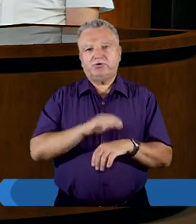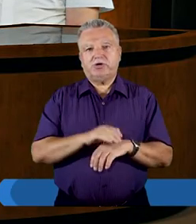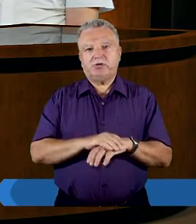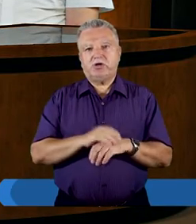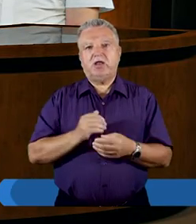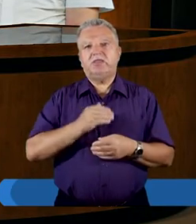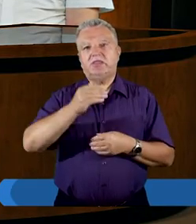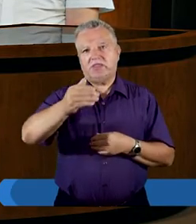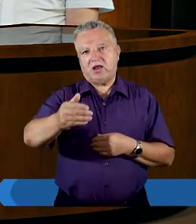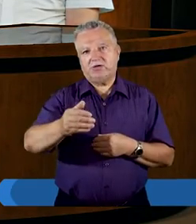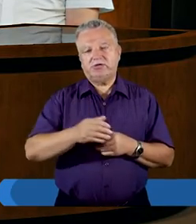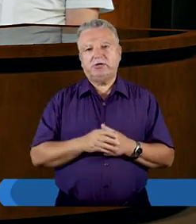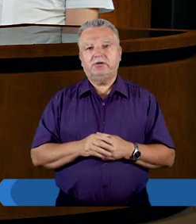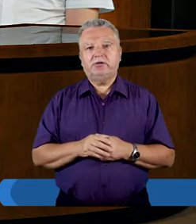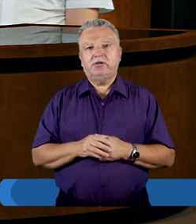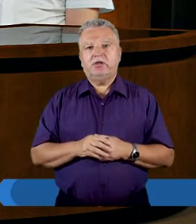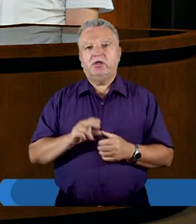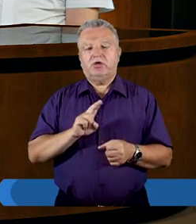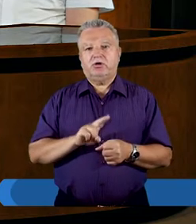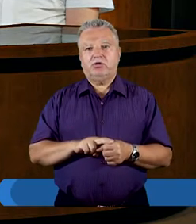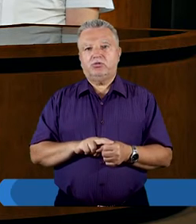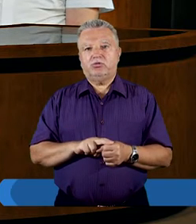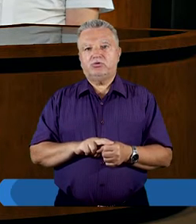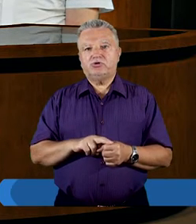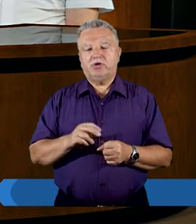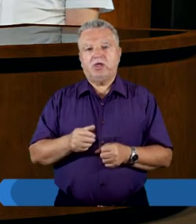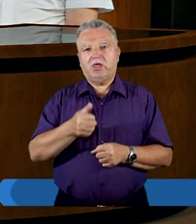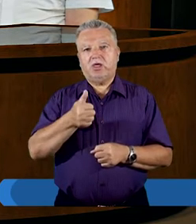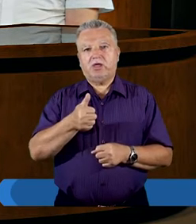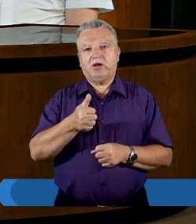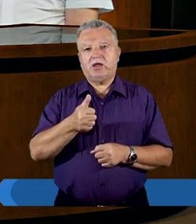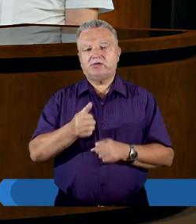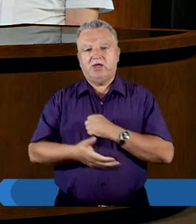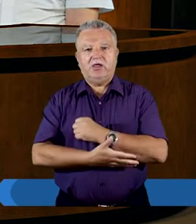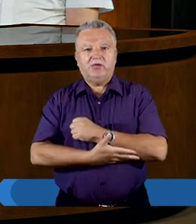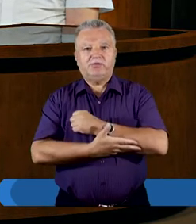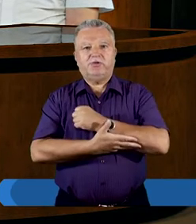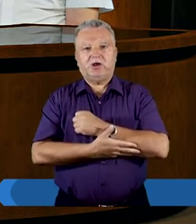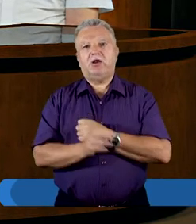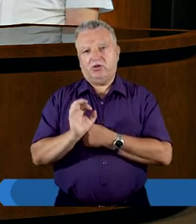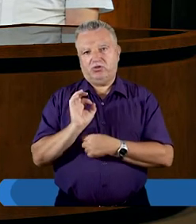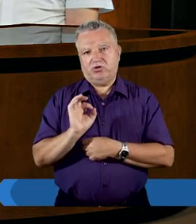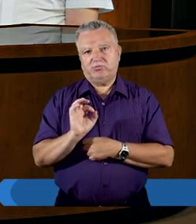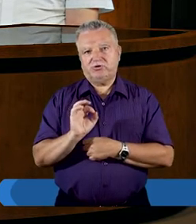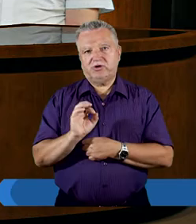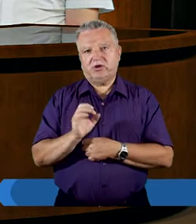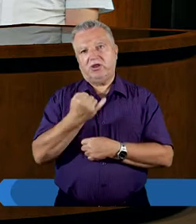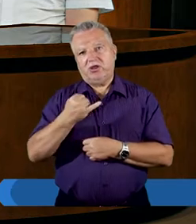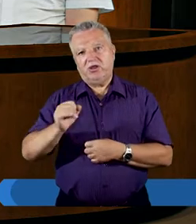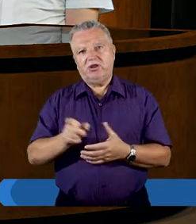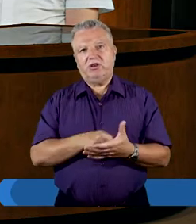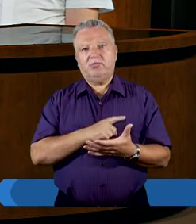powiedzieć dalsi przyjaciele, którzy raz wspierali go pozytywnie, a